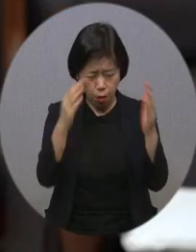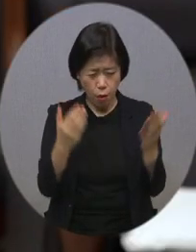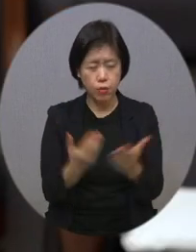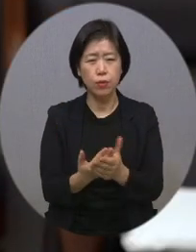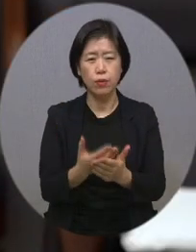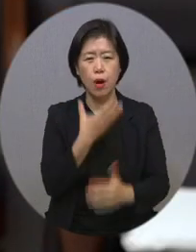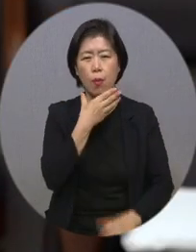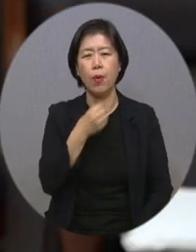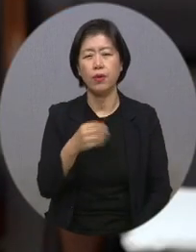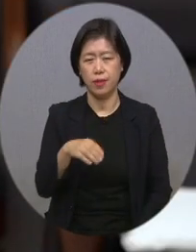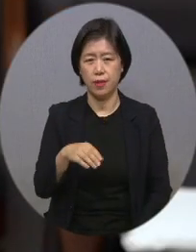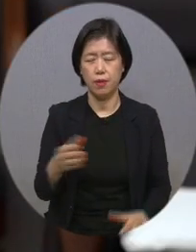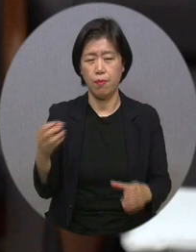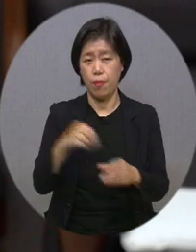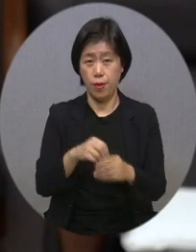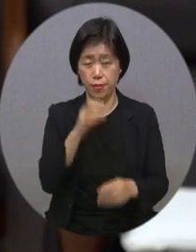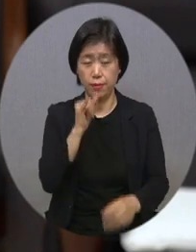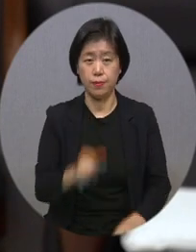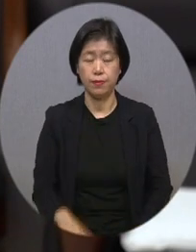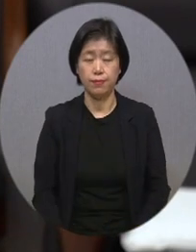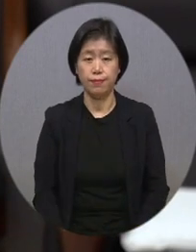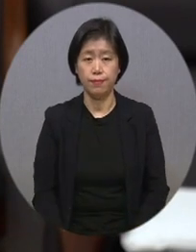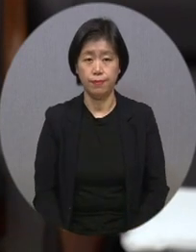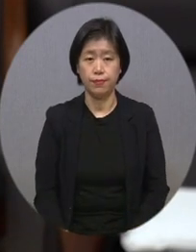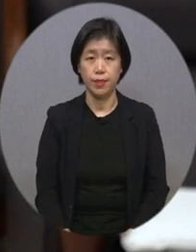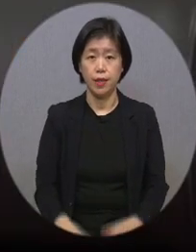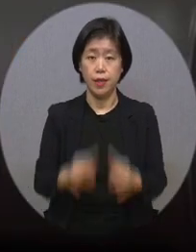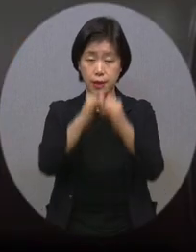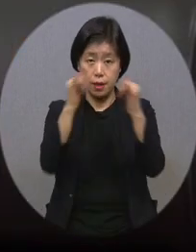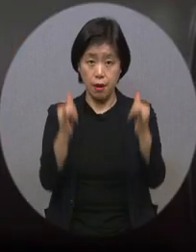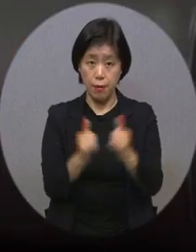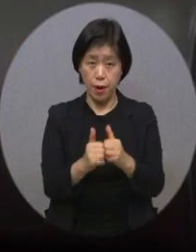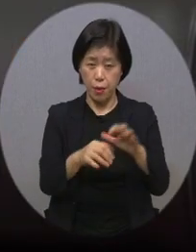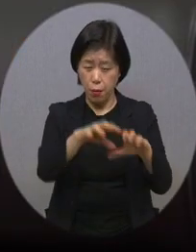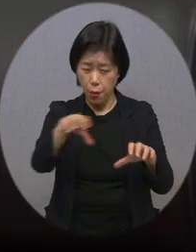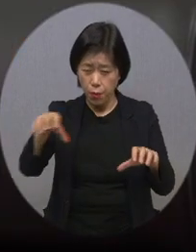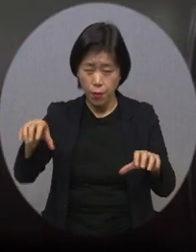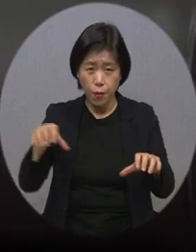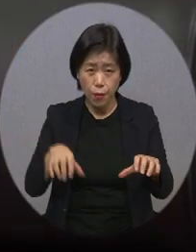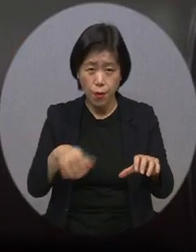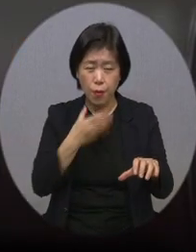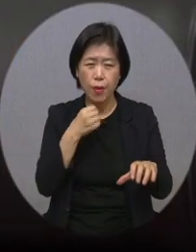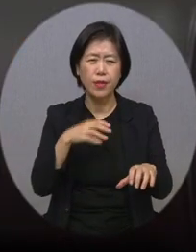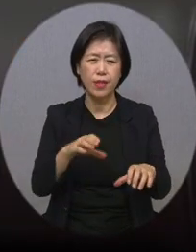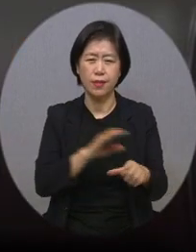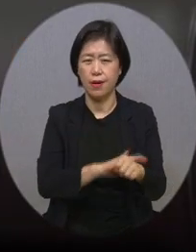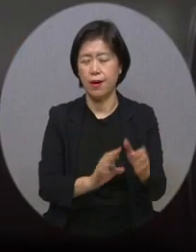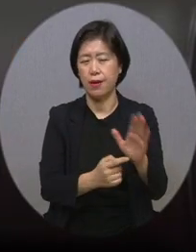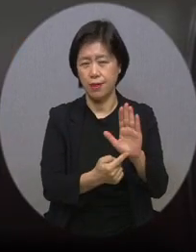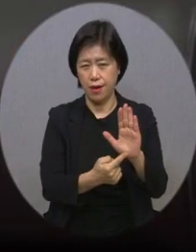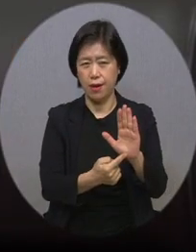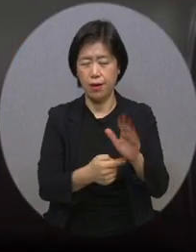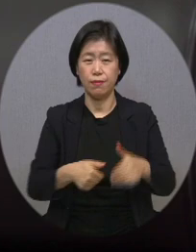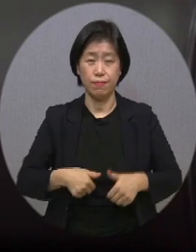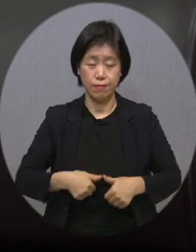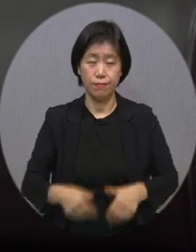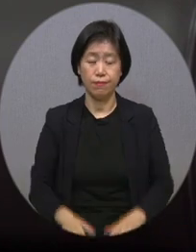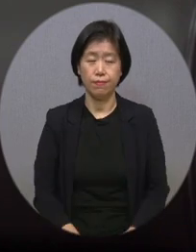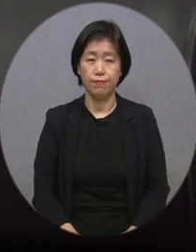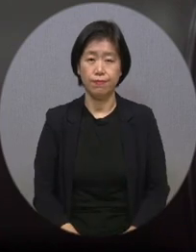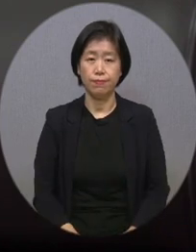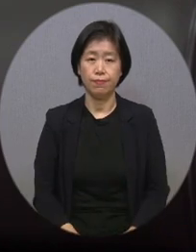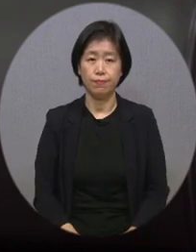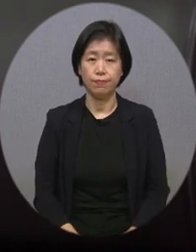복지지 않습니까? 그렇죠. 이런 부분들이 네. 우리 사회 전반에 걸쳐서 돼 있는 거기 때문에 복지라는